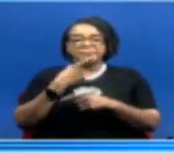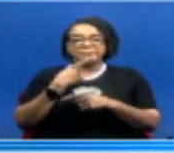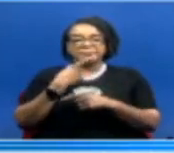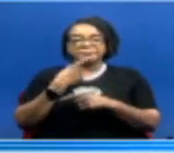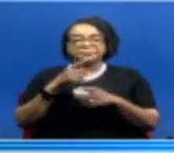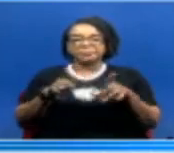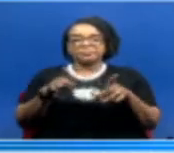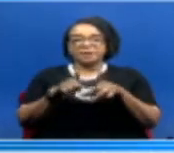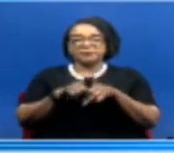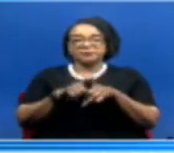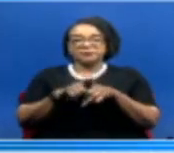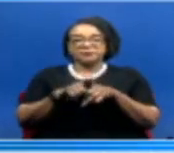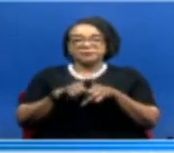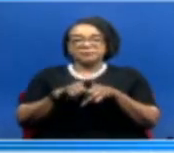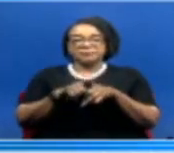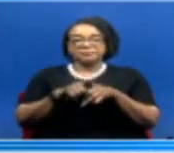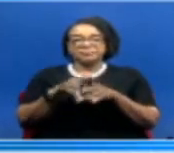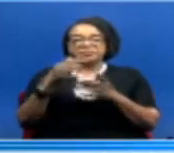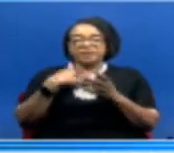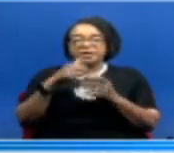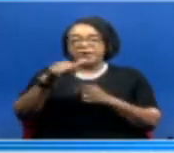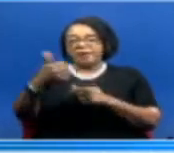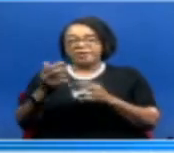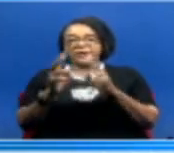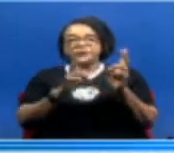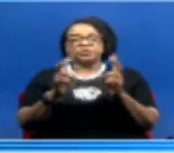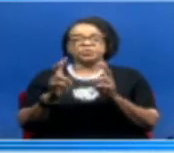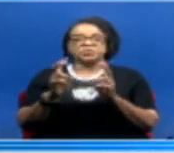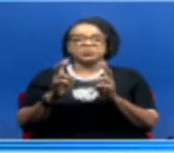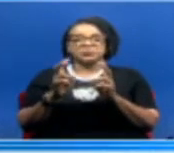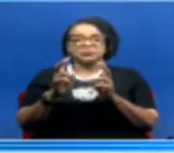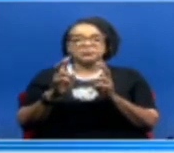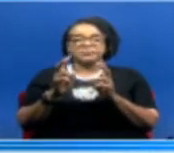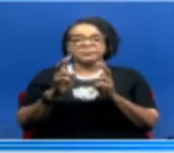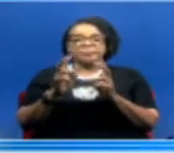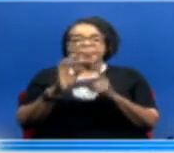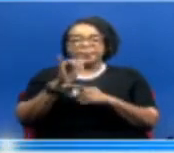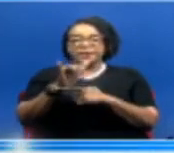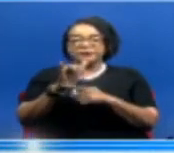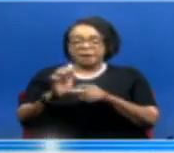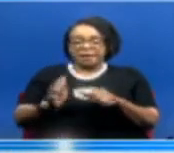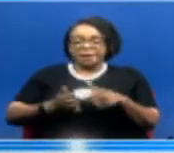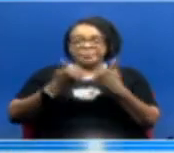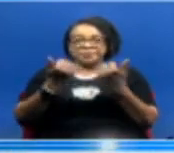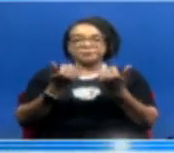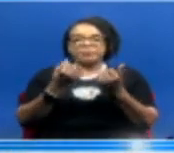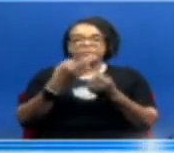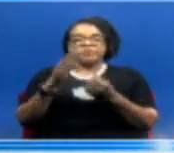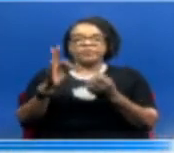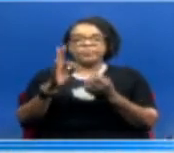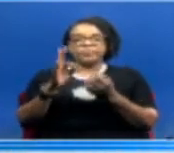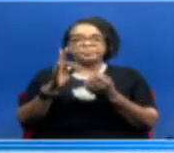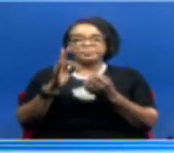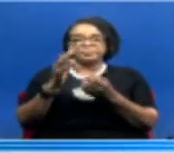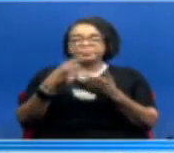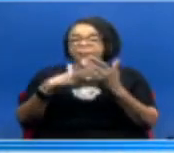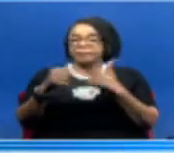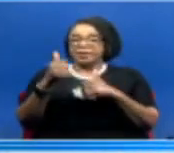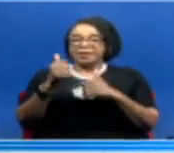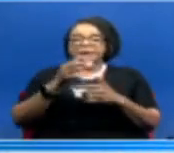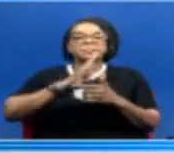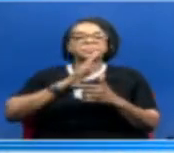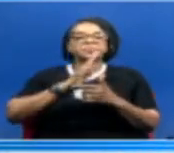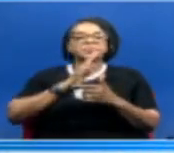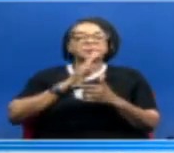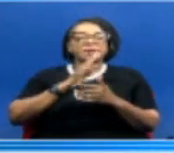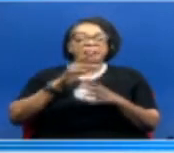na mambo mengine, bajeti nyingine hii ni kutokana na mahitaji ya kulipa deni la kitaifa